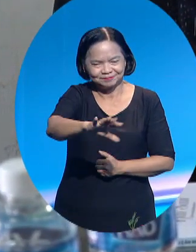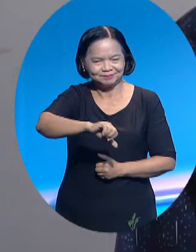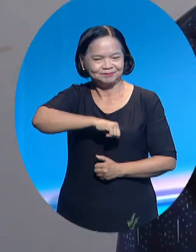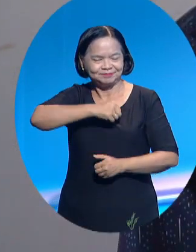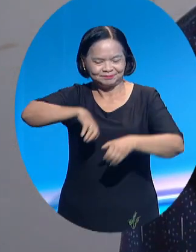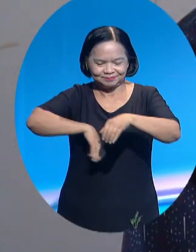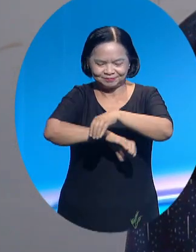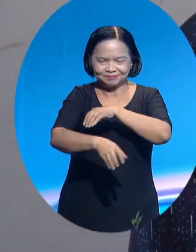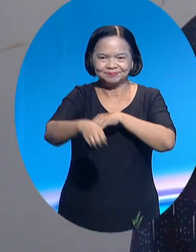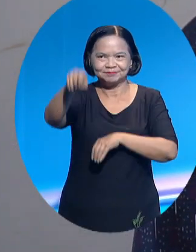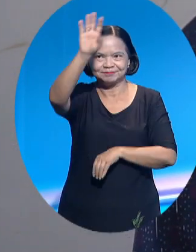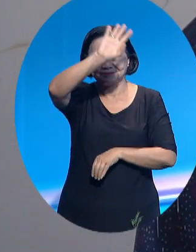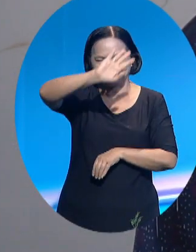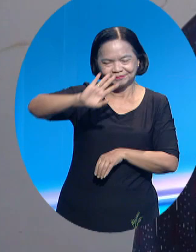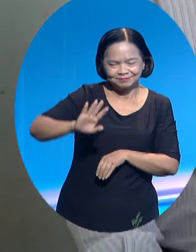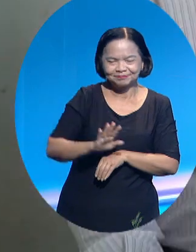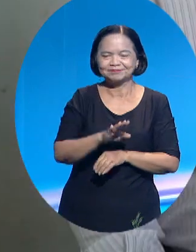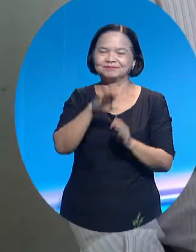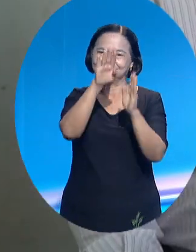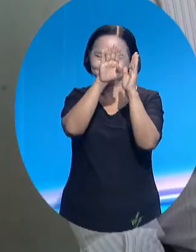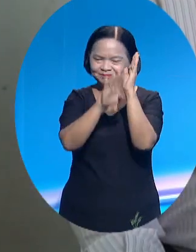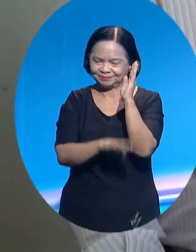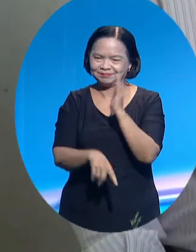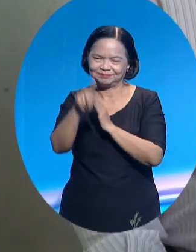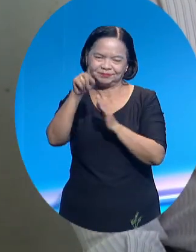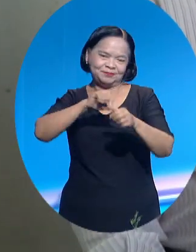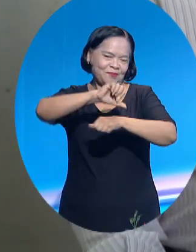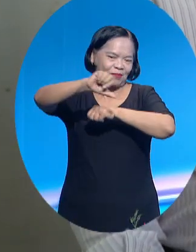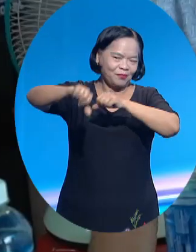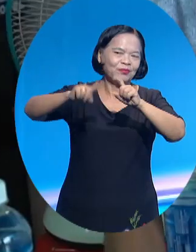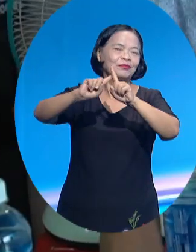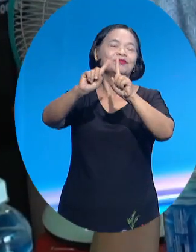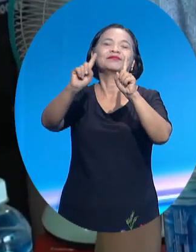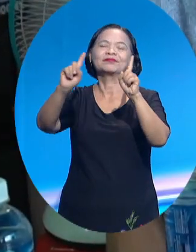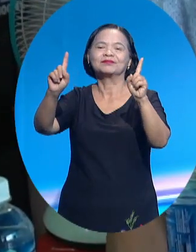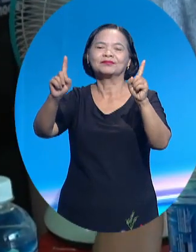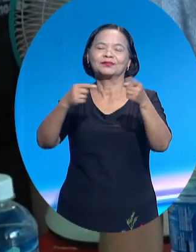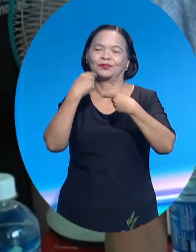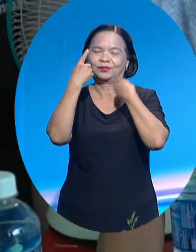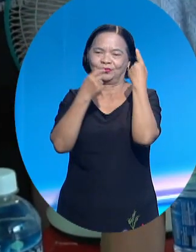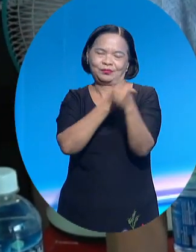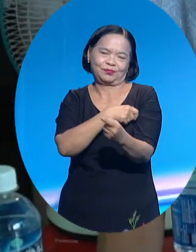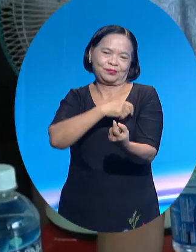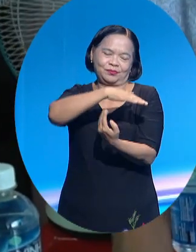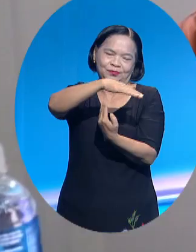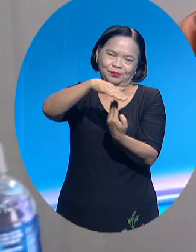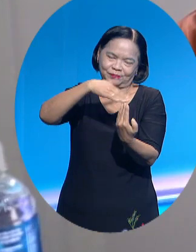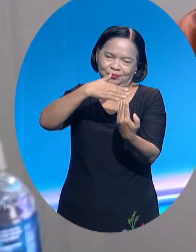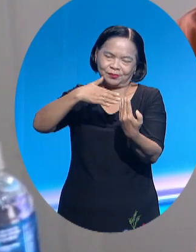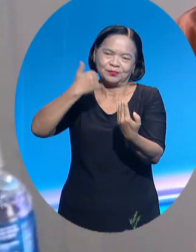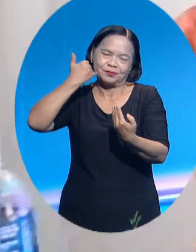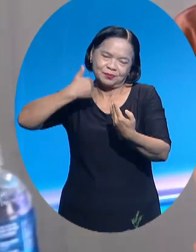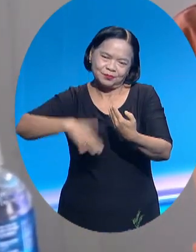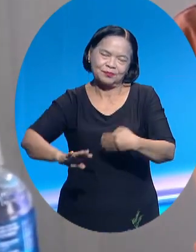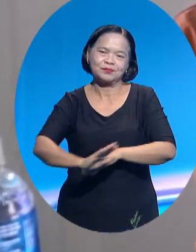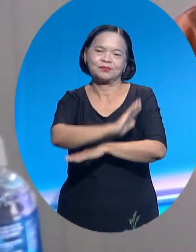biển đảo của Tổ quốc trong khuôn khổ chương trình còn có nhiều hoạt động ý nghĩa khác như tọa đàm bảo vệ môi trường biển để phát triển kinh tế bề